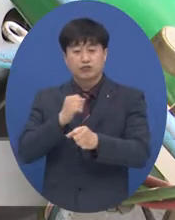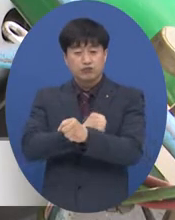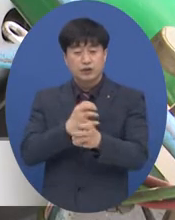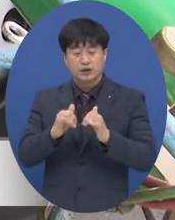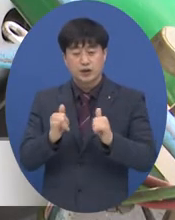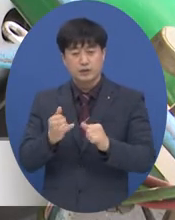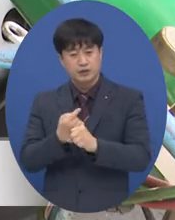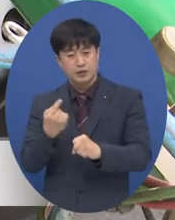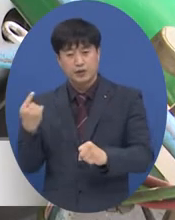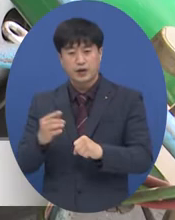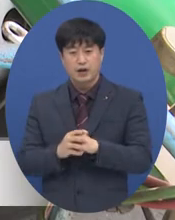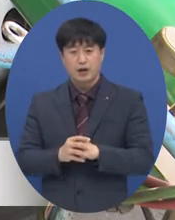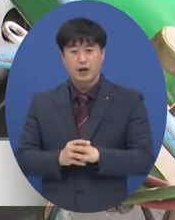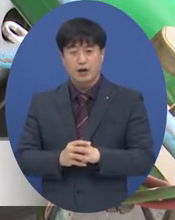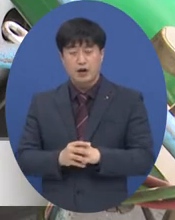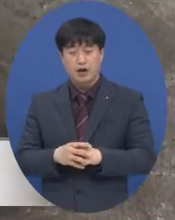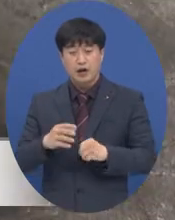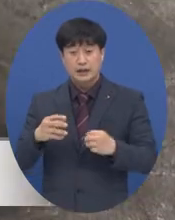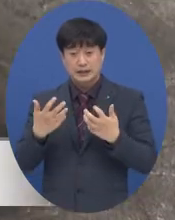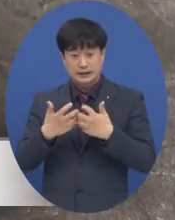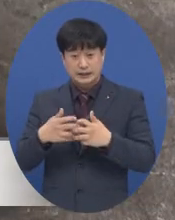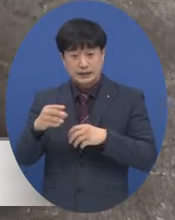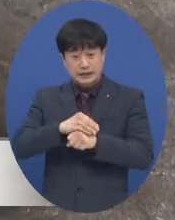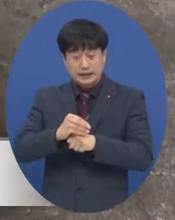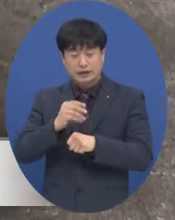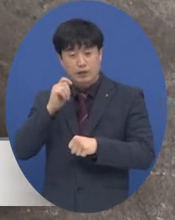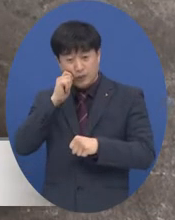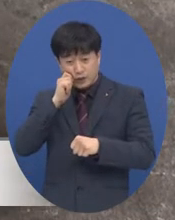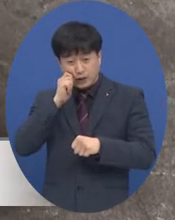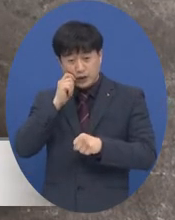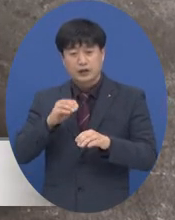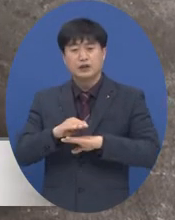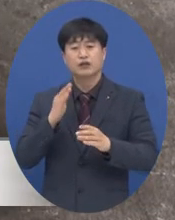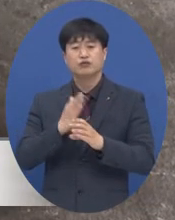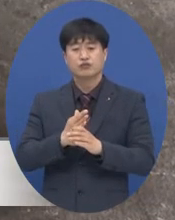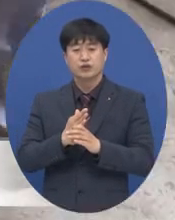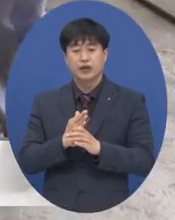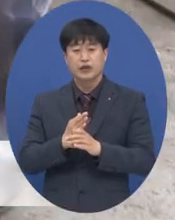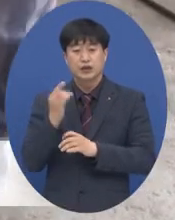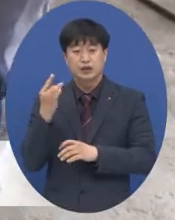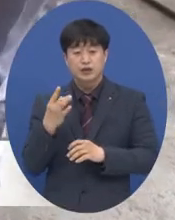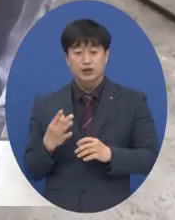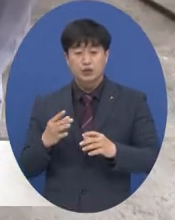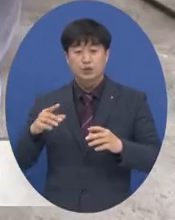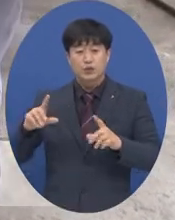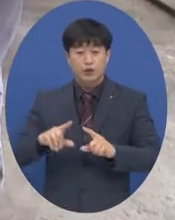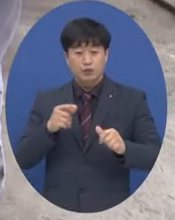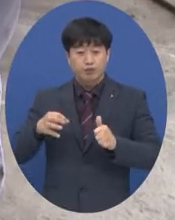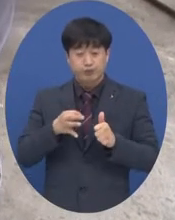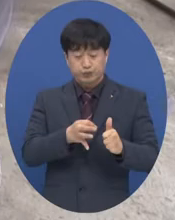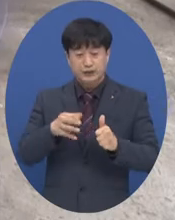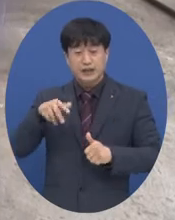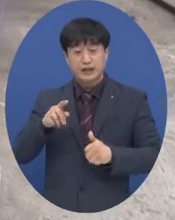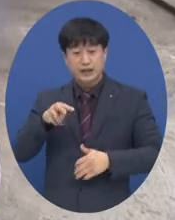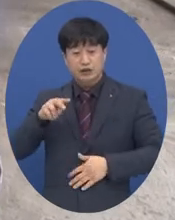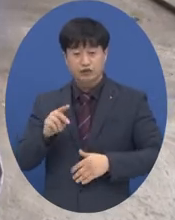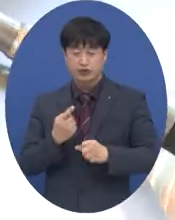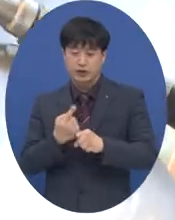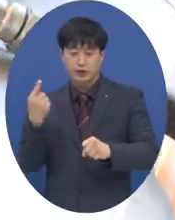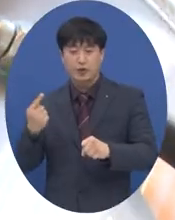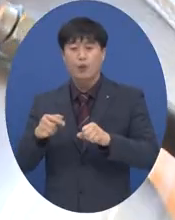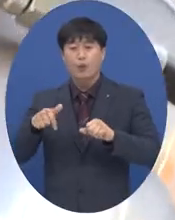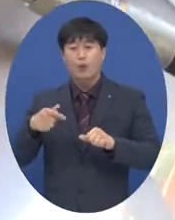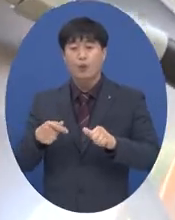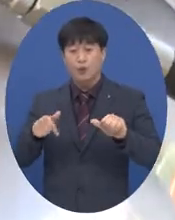또 저감장치를 부착할 수 없는 차량 가운데 기초생활수급자나 차상위계층, 소상공인 차량도 제외됩니다. 5등급